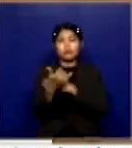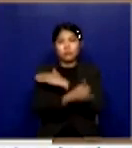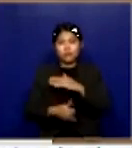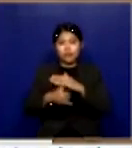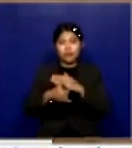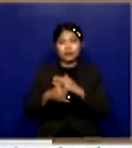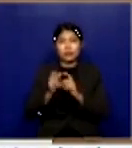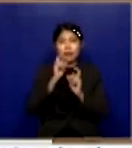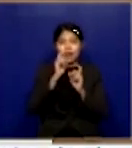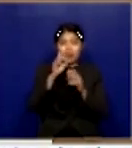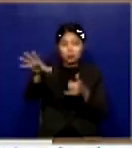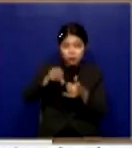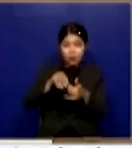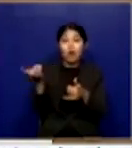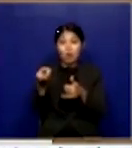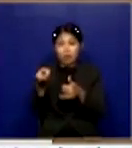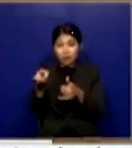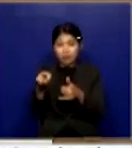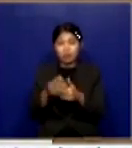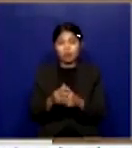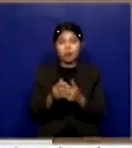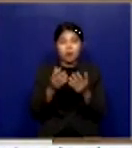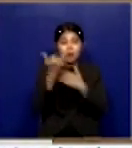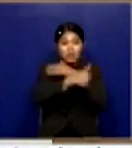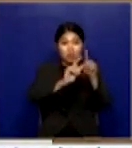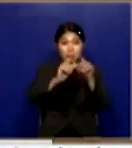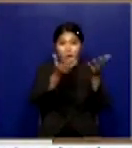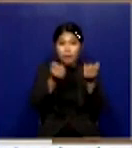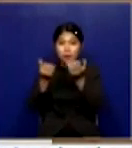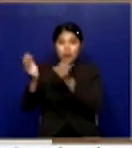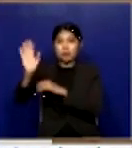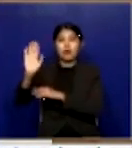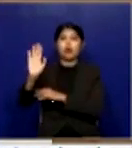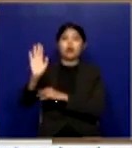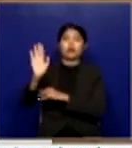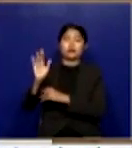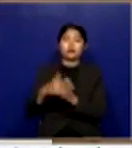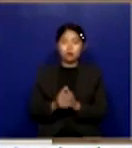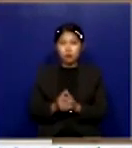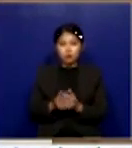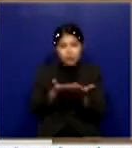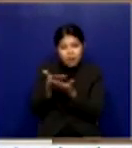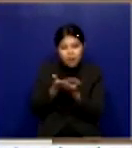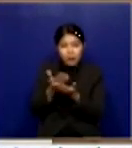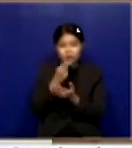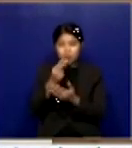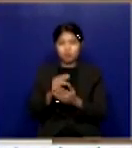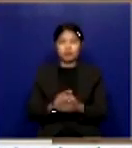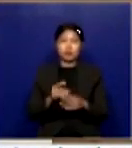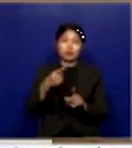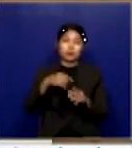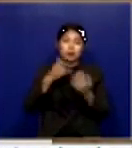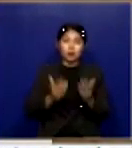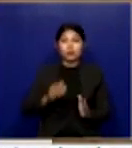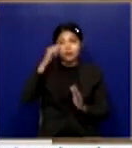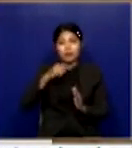น้อยเราคงรับทุกประเทศมาไม่ได้มีความสำเร็จที่คนไทย 60ล้านคนช่วยกันสร้างขึ้น 6เดือนที่ผ่าน